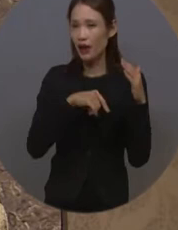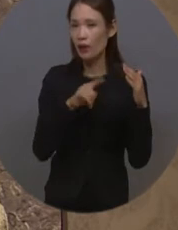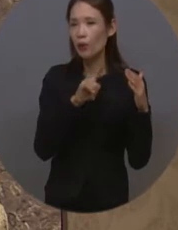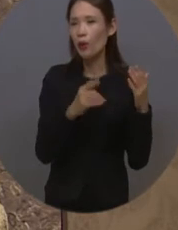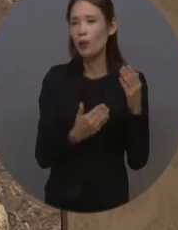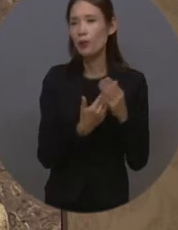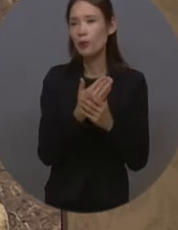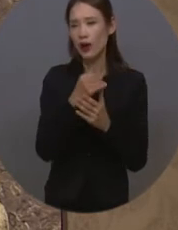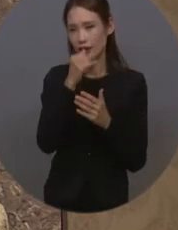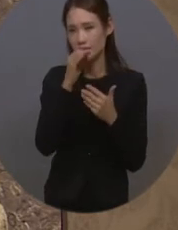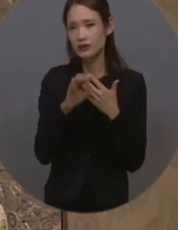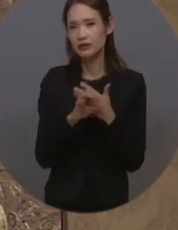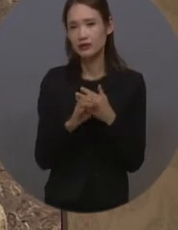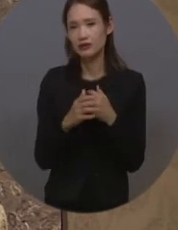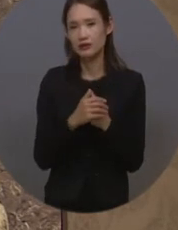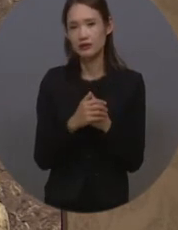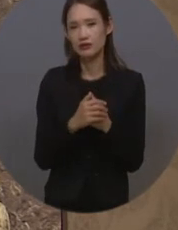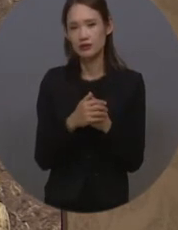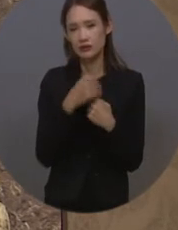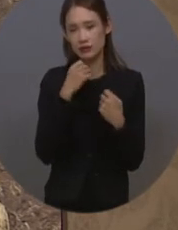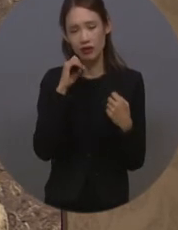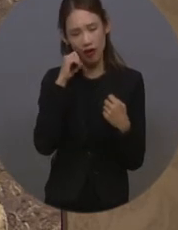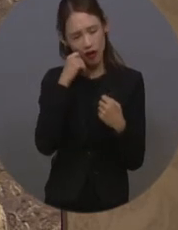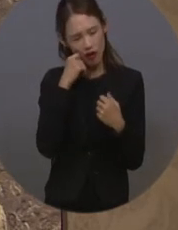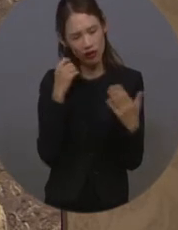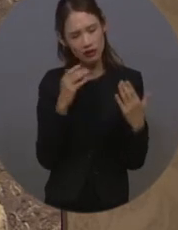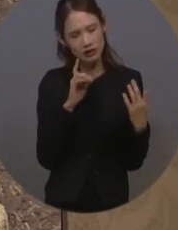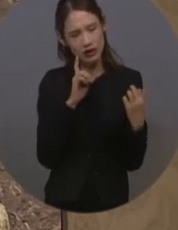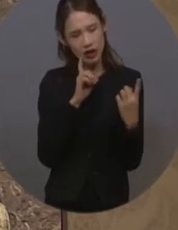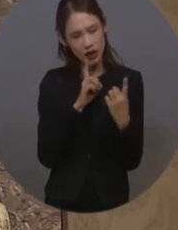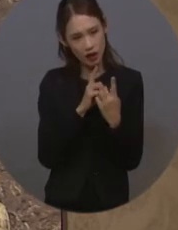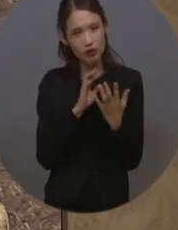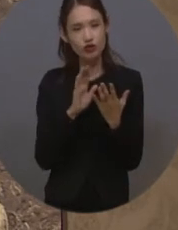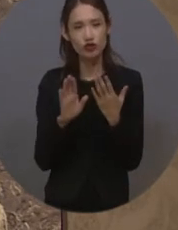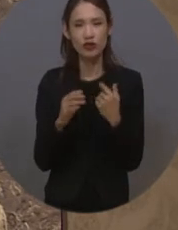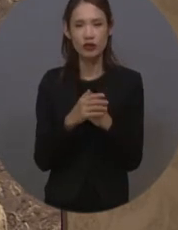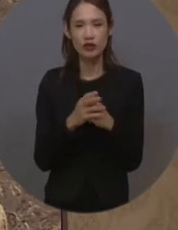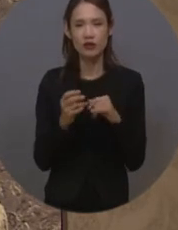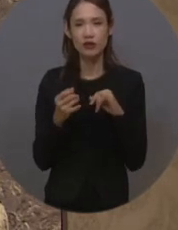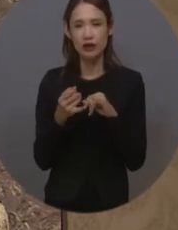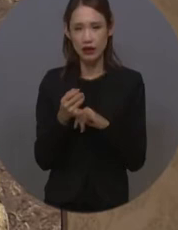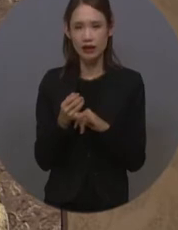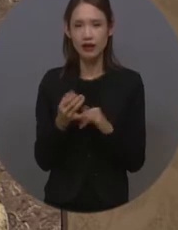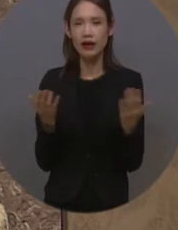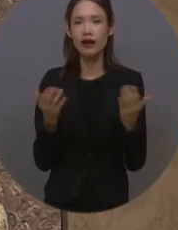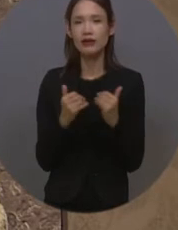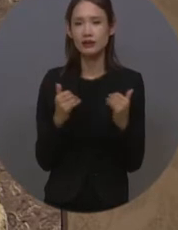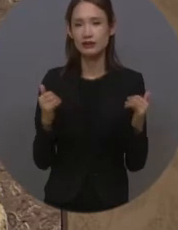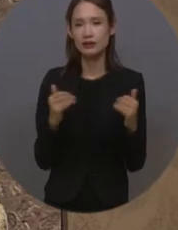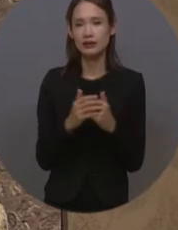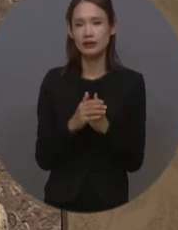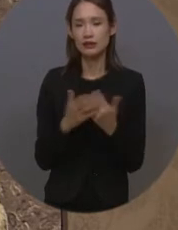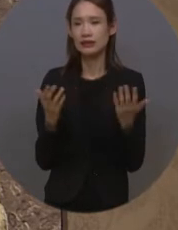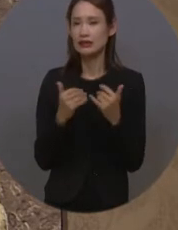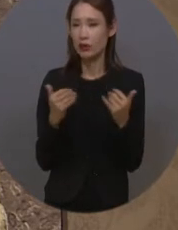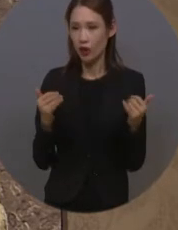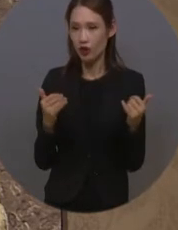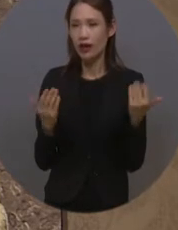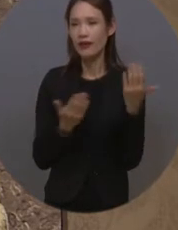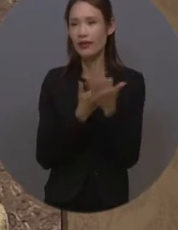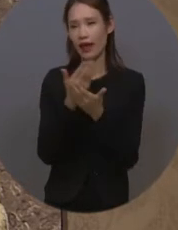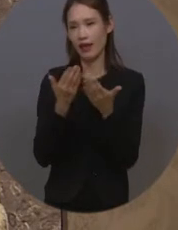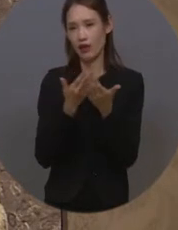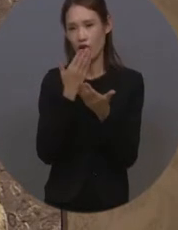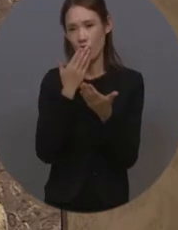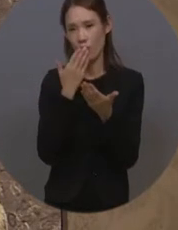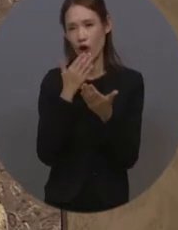때마다 잔치나 또 어려운 일을 겪고 난 후에 꼭 반드시 직원들과 나누어 먹는